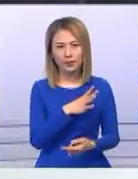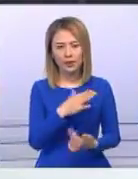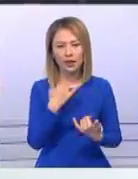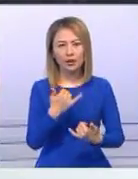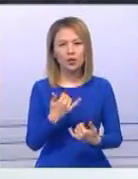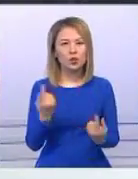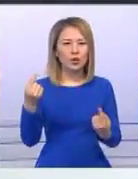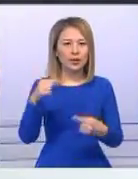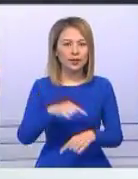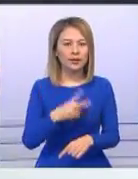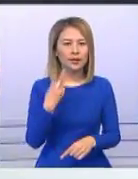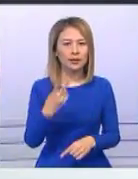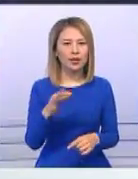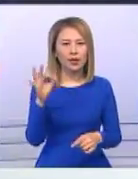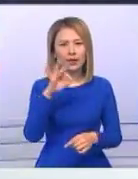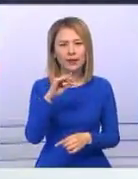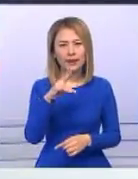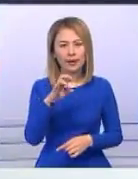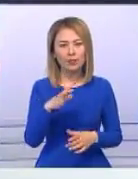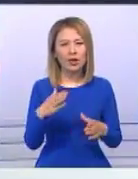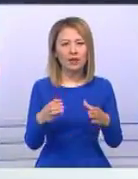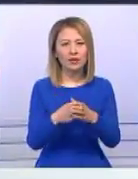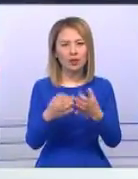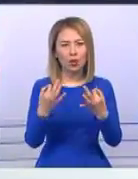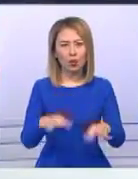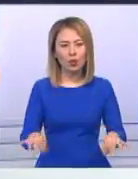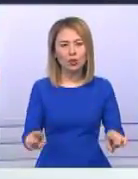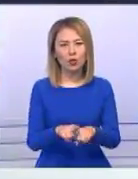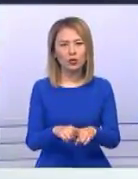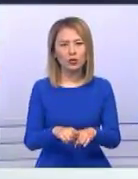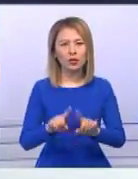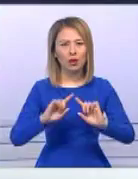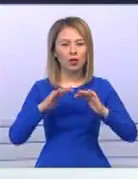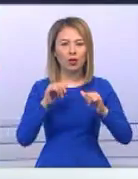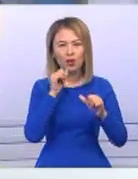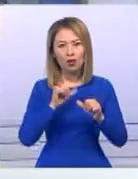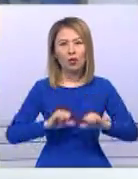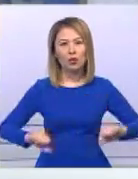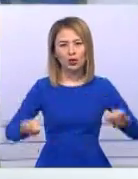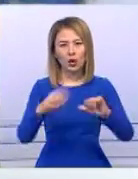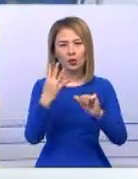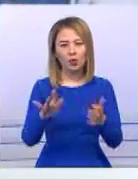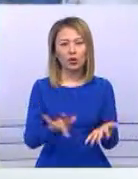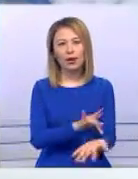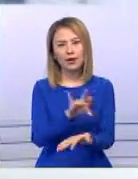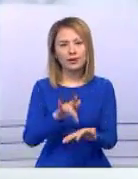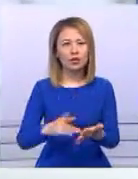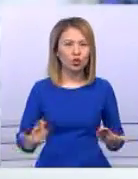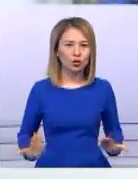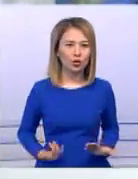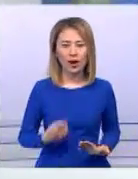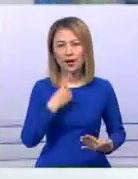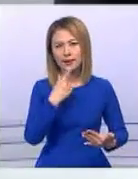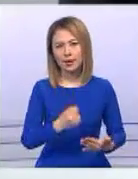еді. Соған сәйкес екі тарап Идлиб провинциясында қоршауда қалған төрт қаласының тұрғынын